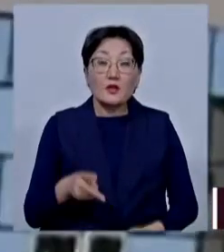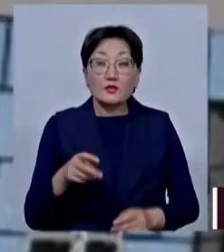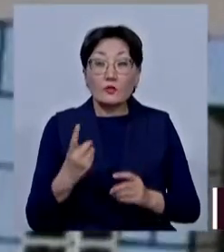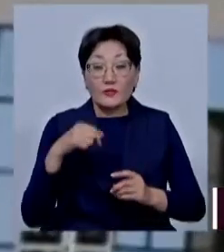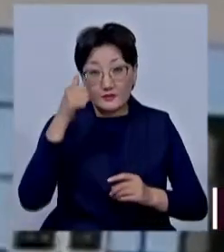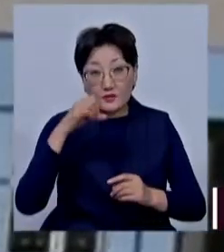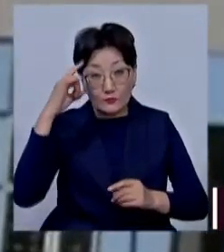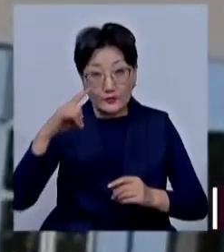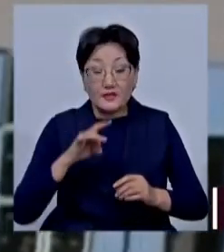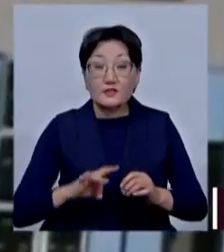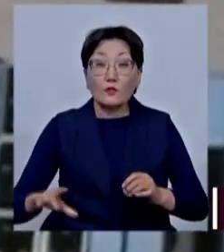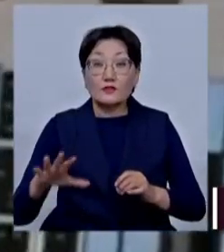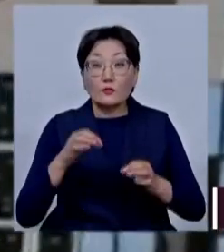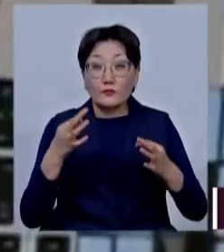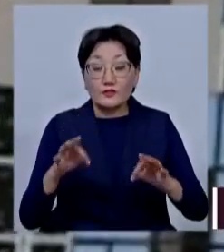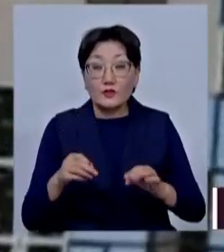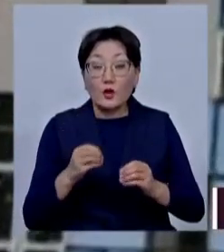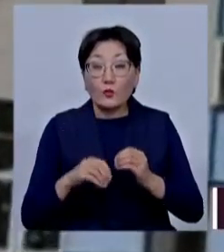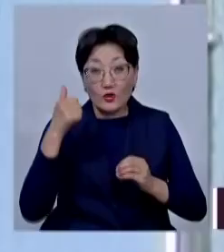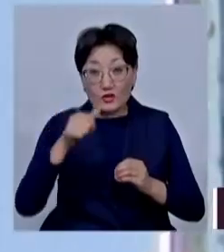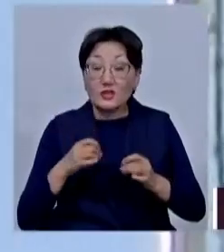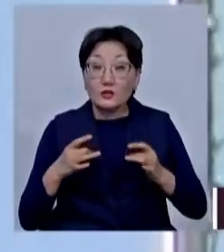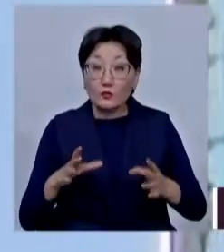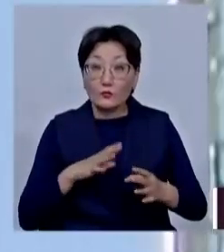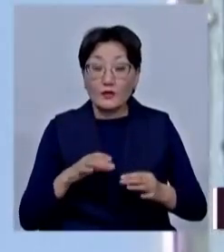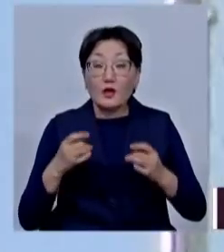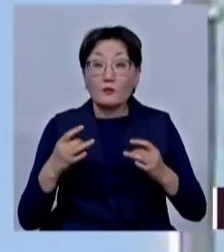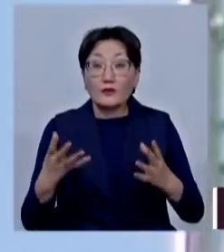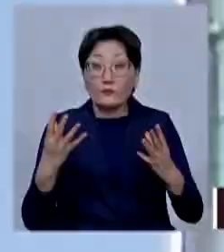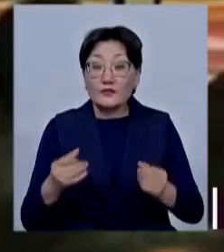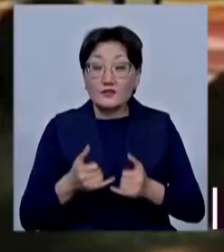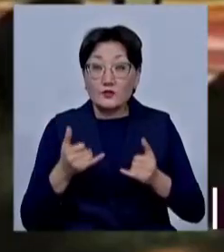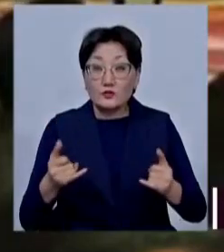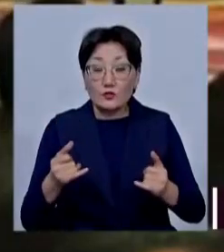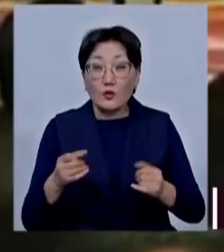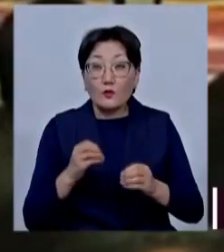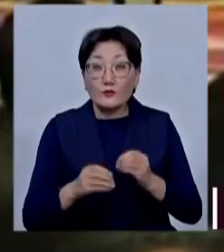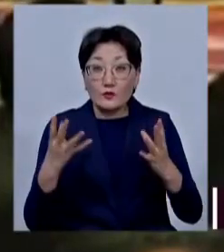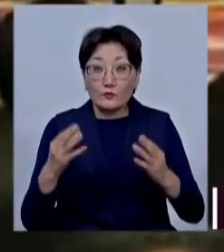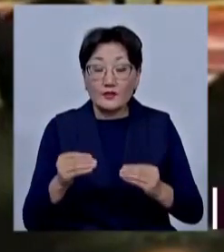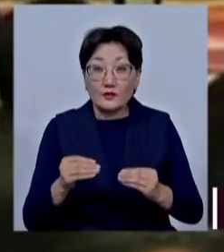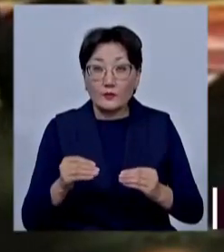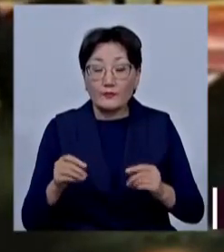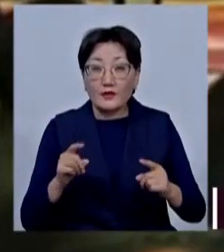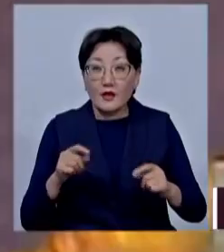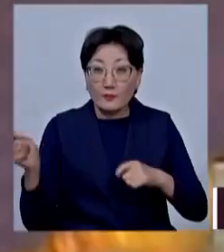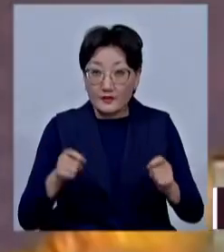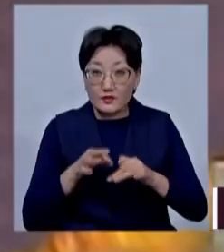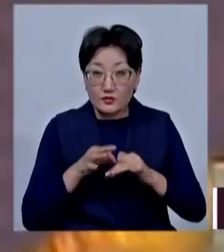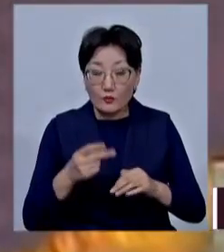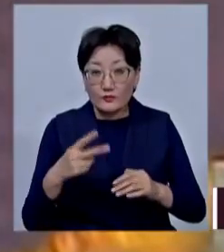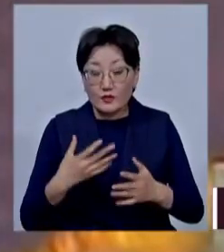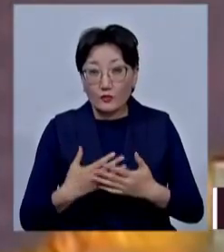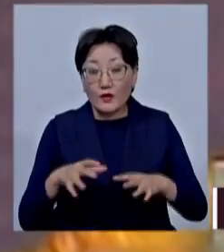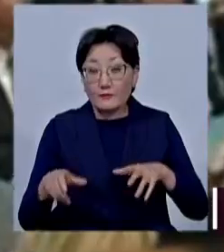2001 жылы Қазақстан Республикасы тәуелсіздігінің 10 жылдығы тойланды. Мерейлі күнге арналған елордада 10 күндік декада өтті. Оған әлемнің 20-ға